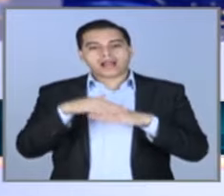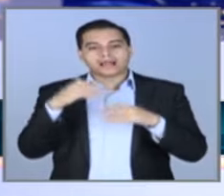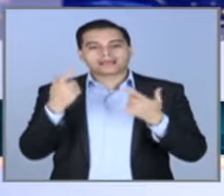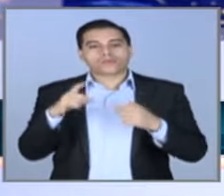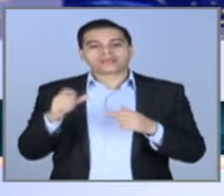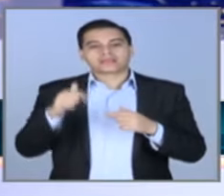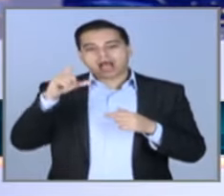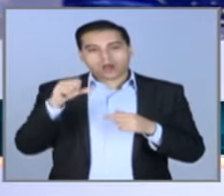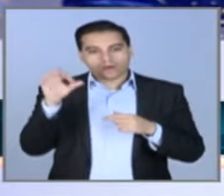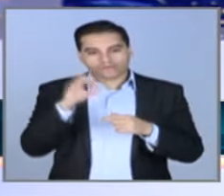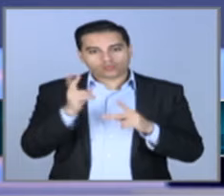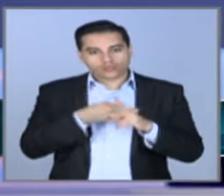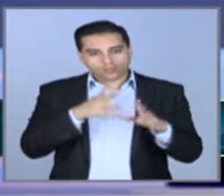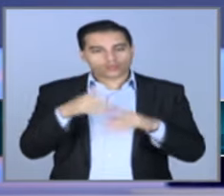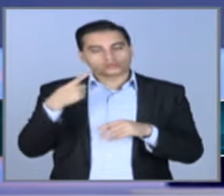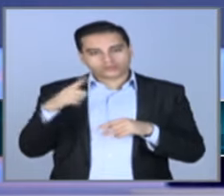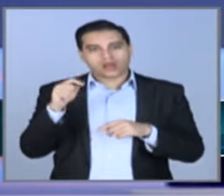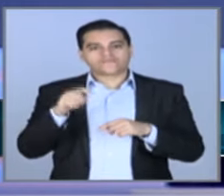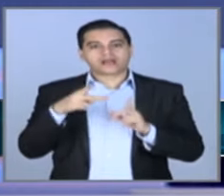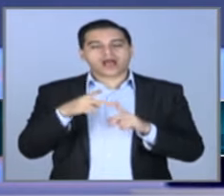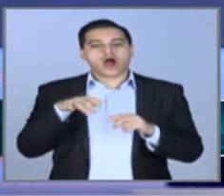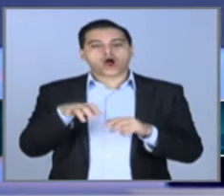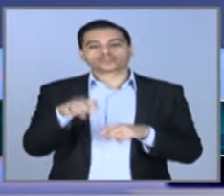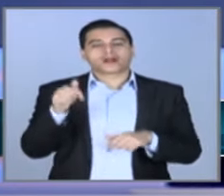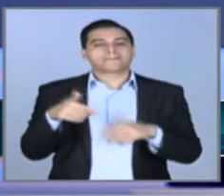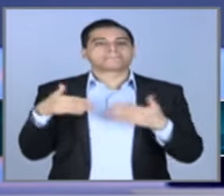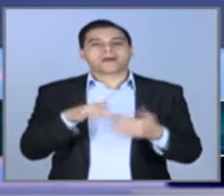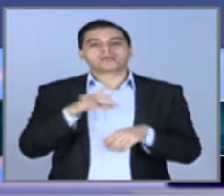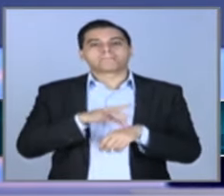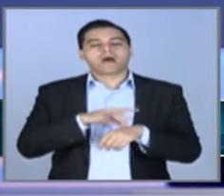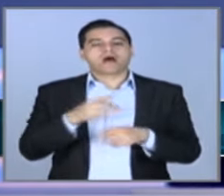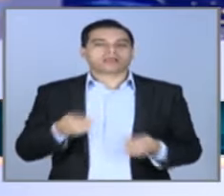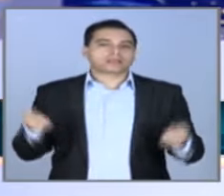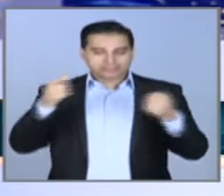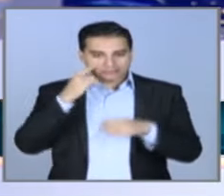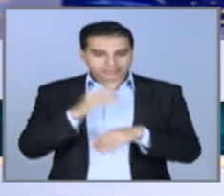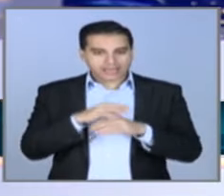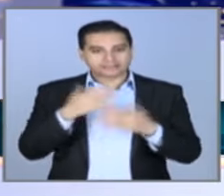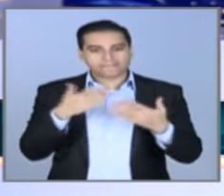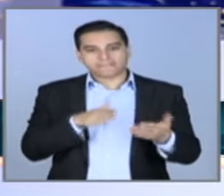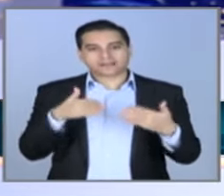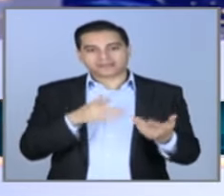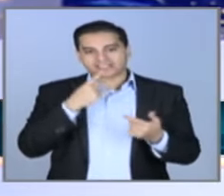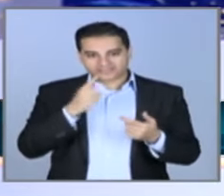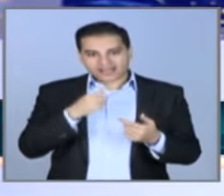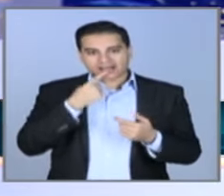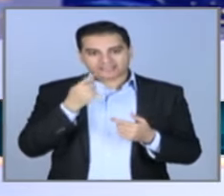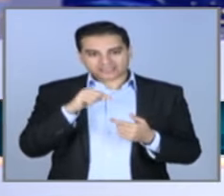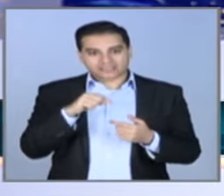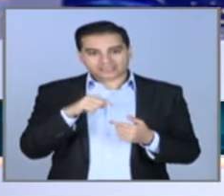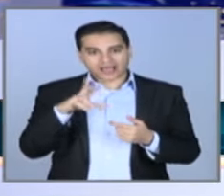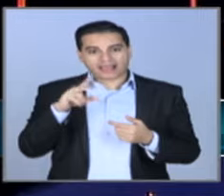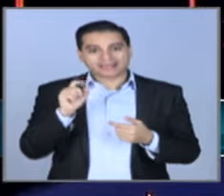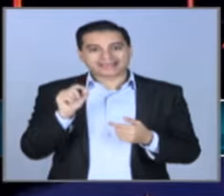ناورو؟ جمهوري. صح. ما هي الحشرة التي تتسبب في وفاة أكبر عدد من البشر سنويا؟